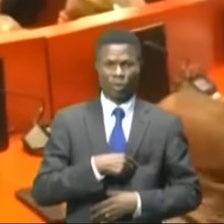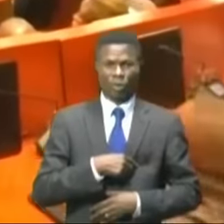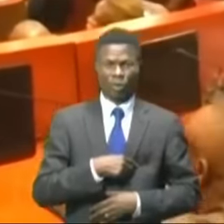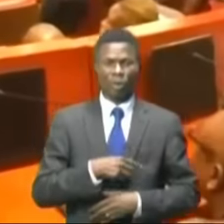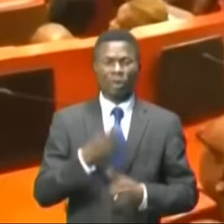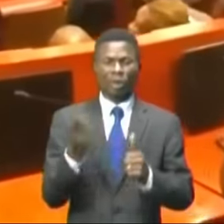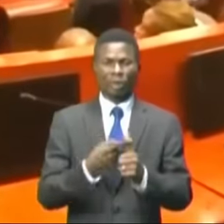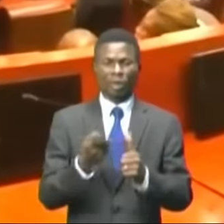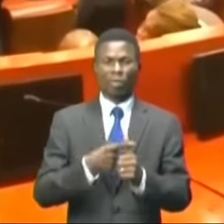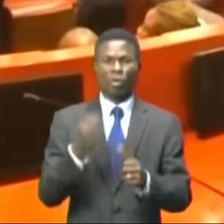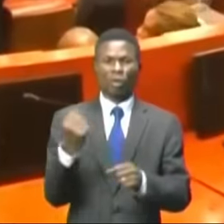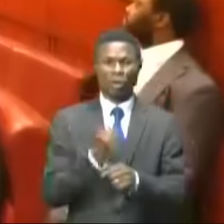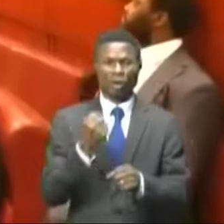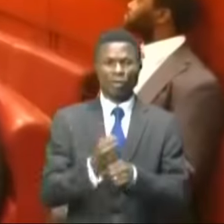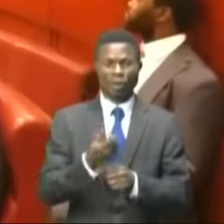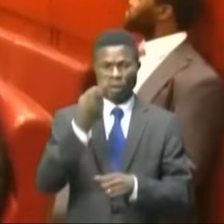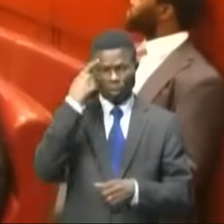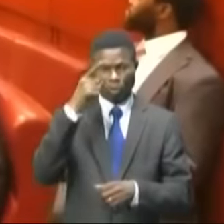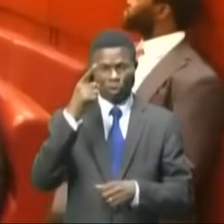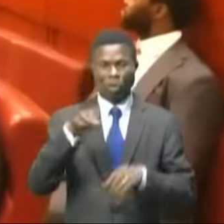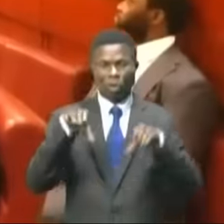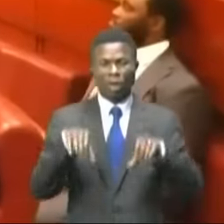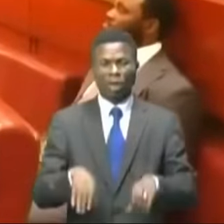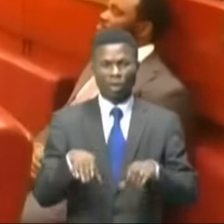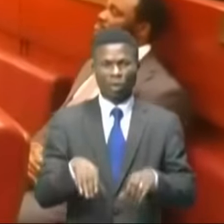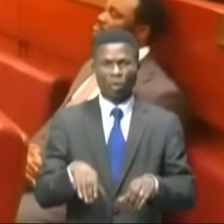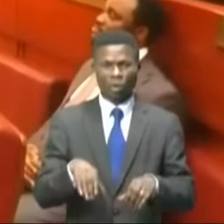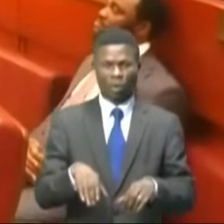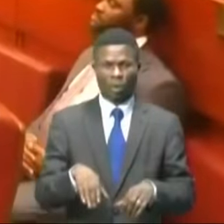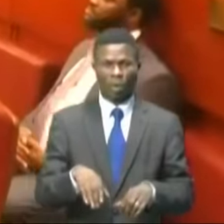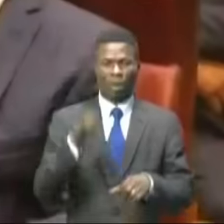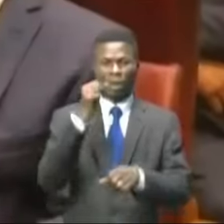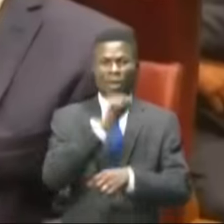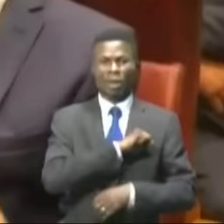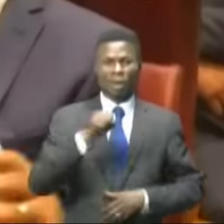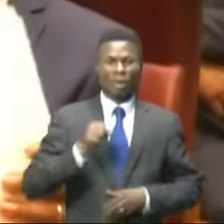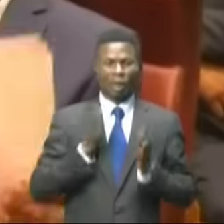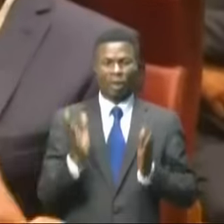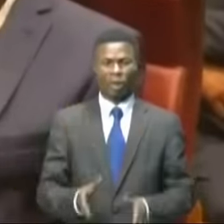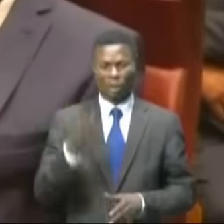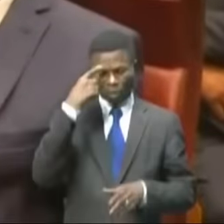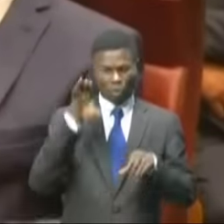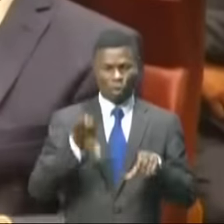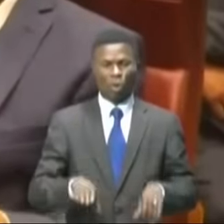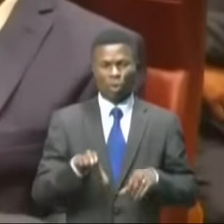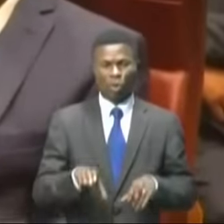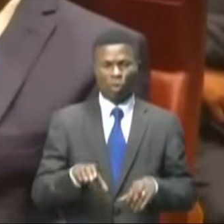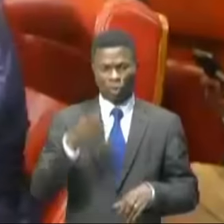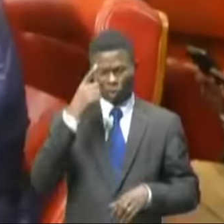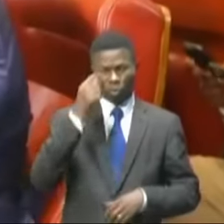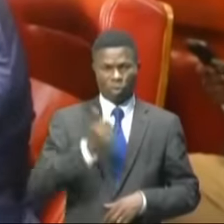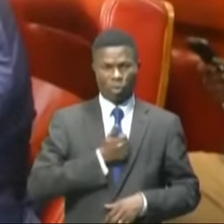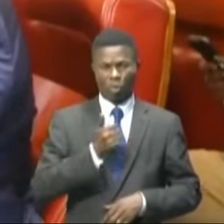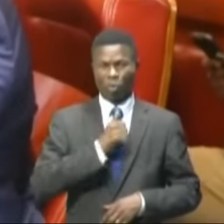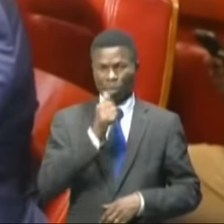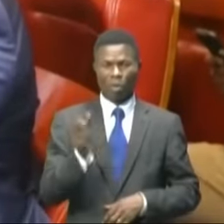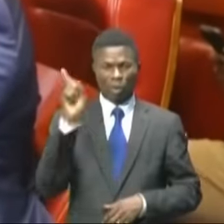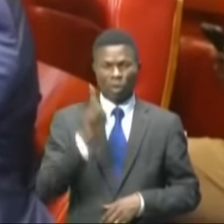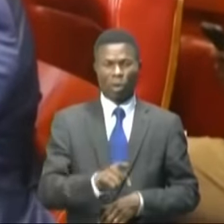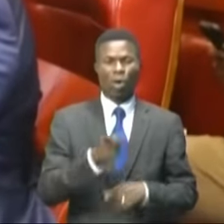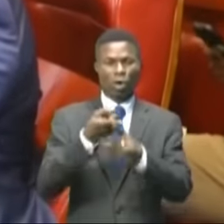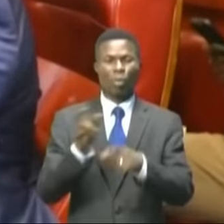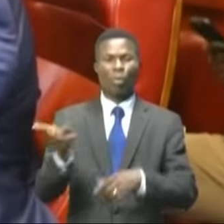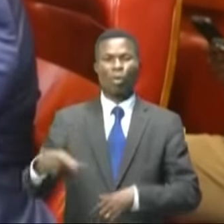Surtout travailler pour le Congo. Lorsqu'on est élu sénateur, on est sénateur pour le Congo, mais on vient quand même d'une